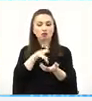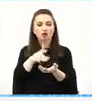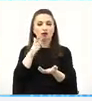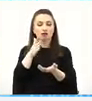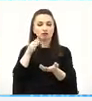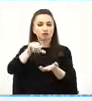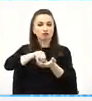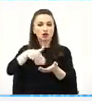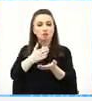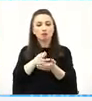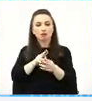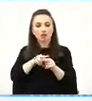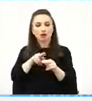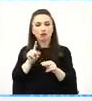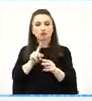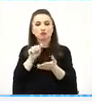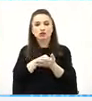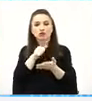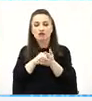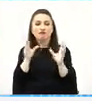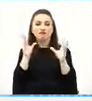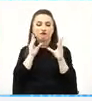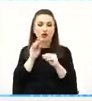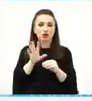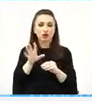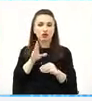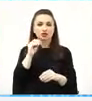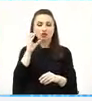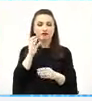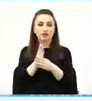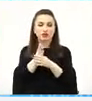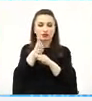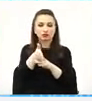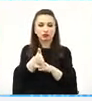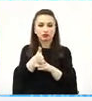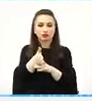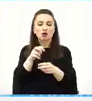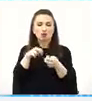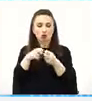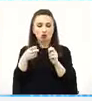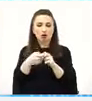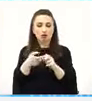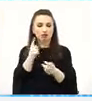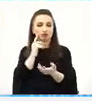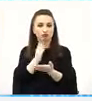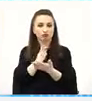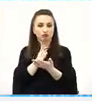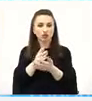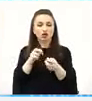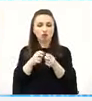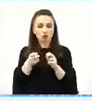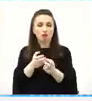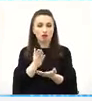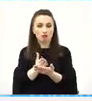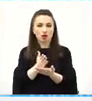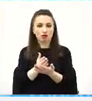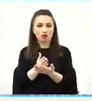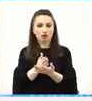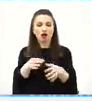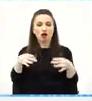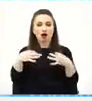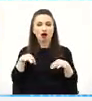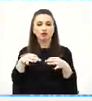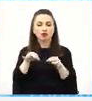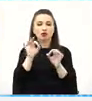მაგრამ გარკვეული მიზეზების გამო ვერ ახერხებს სერვის ცენტრში მისვლას, ნუ პრობლემა არის